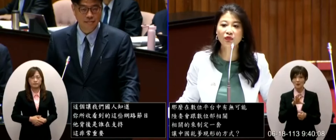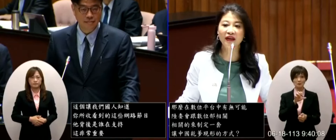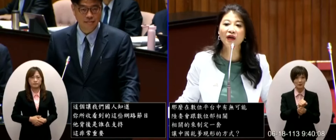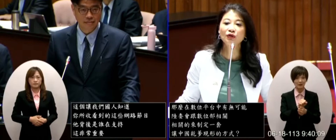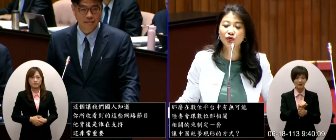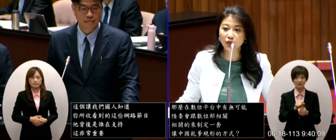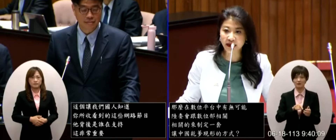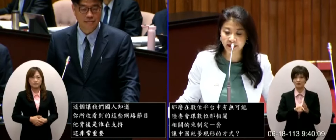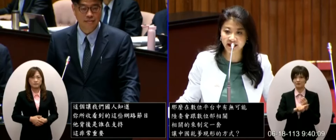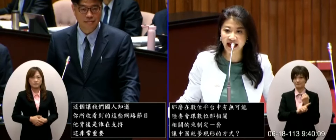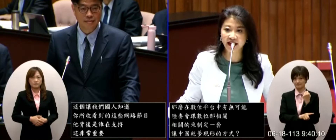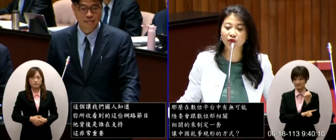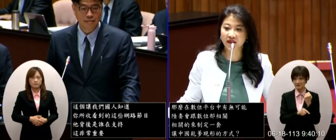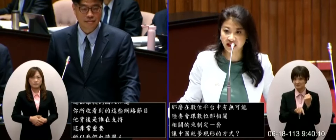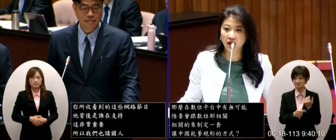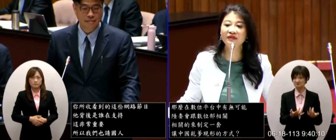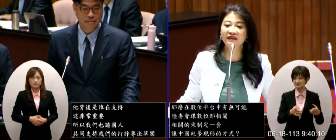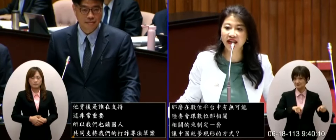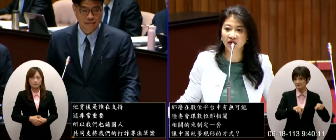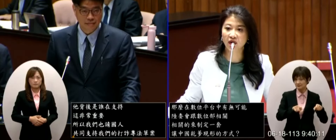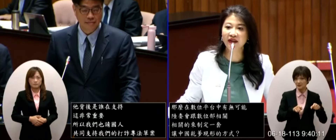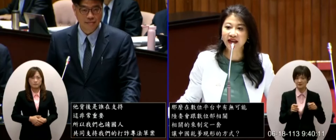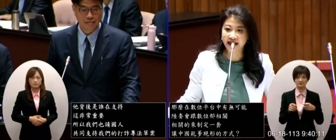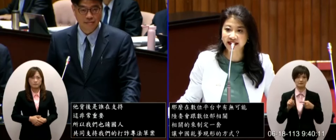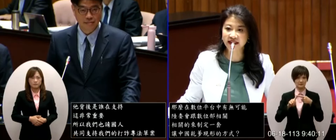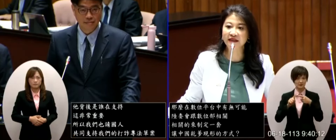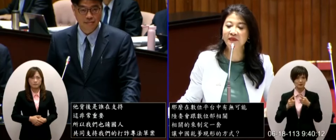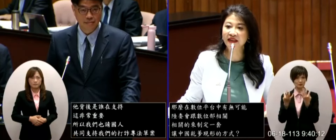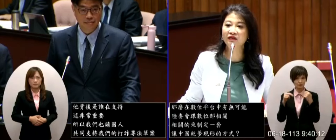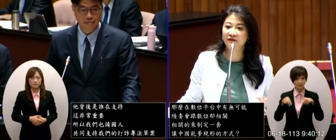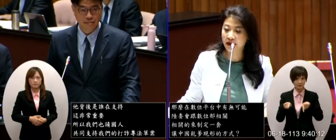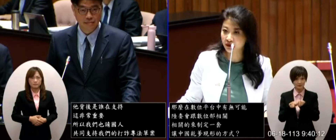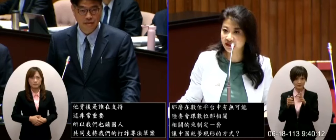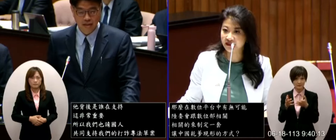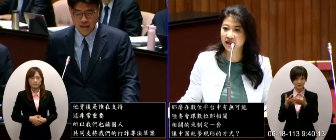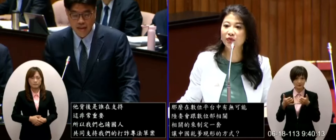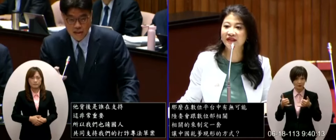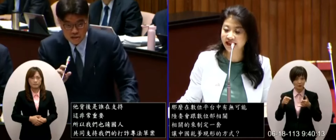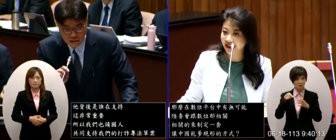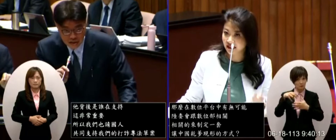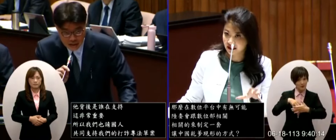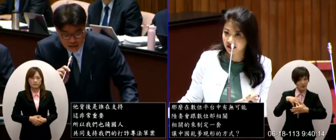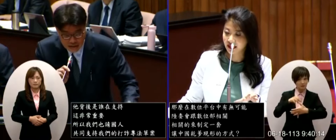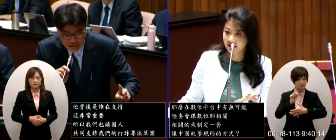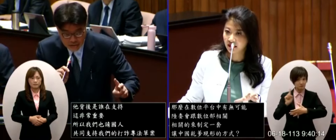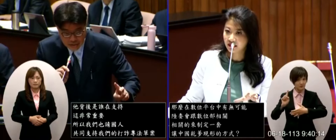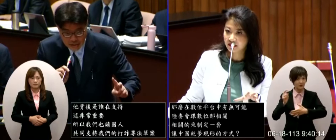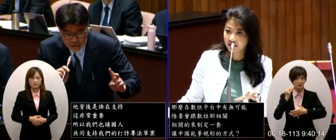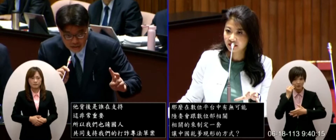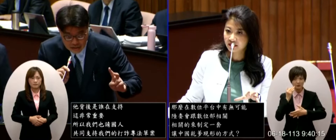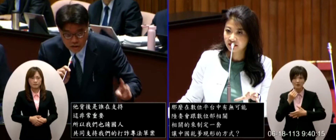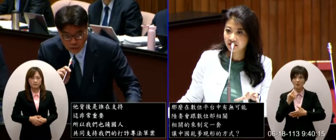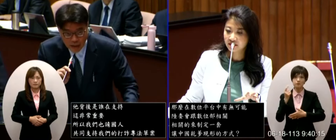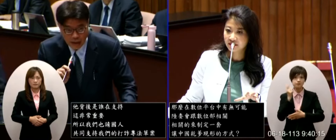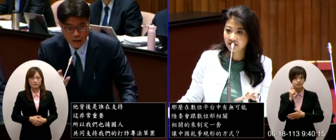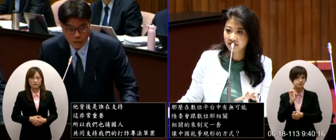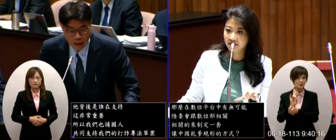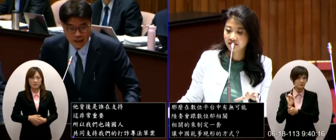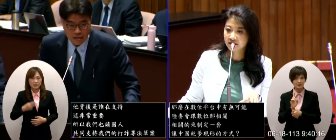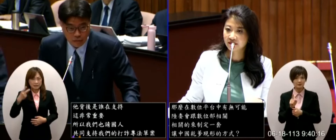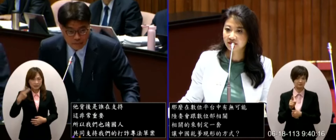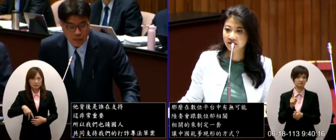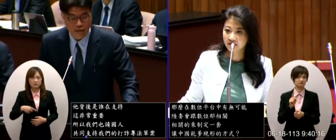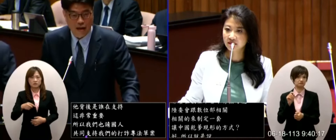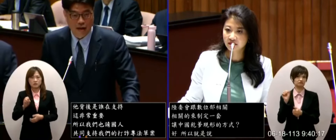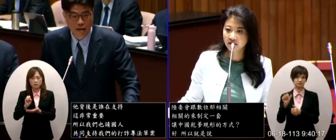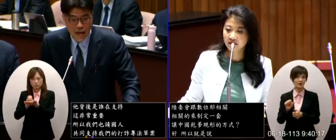会针对数位平台所提供的内容来提起必要的法律的责任或是连带的责任。 此外我